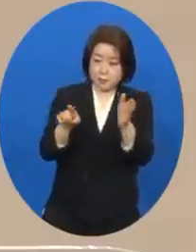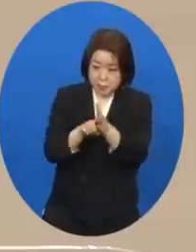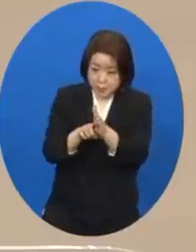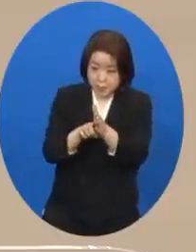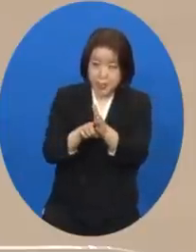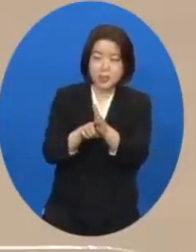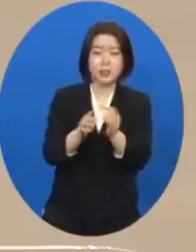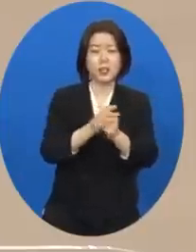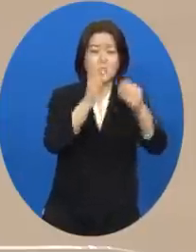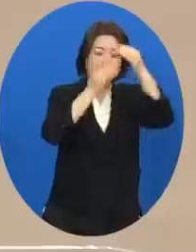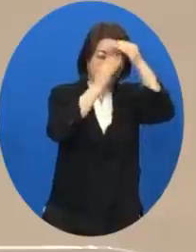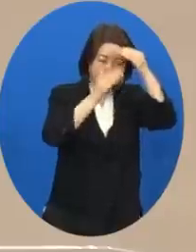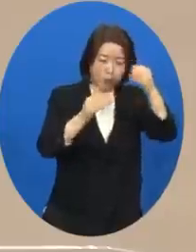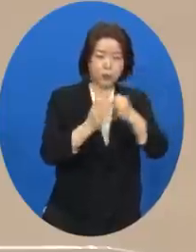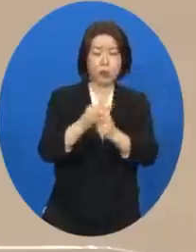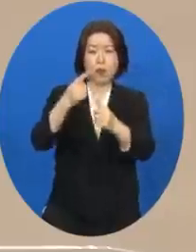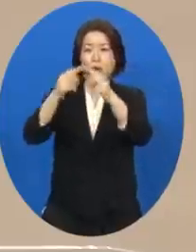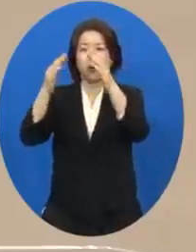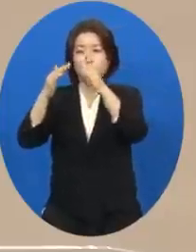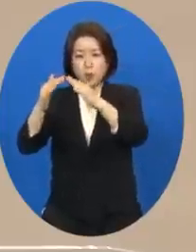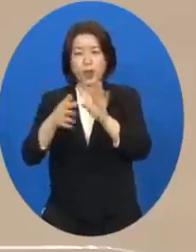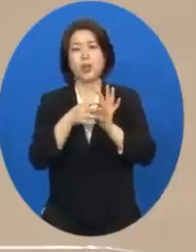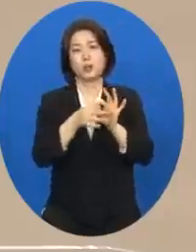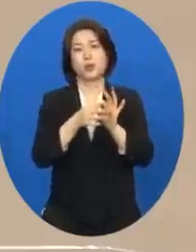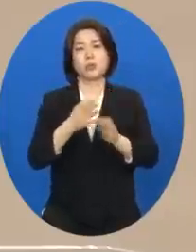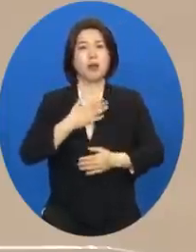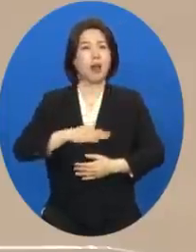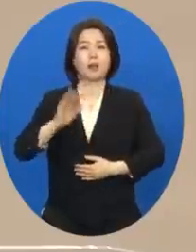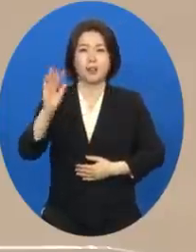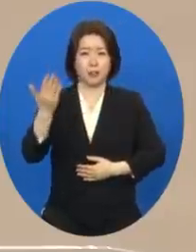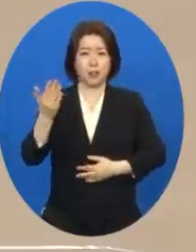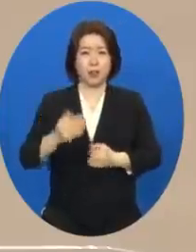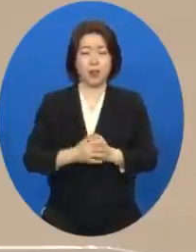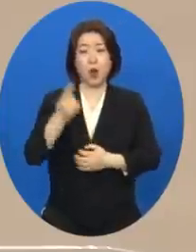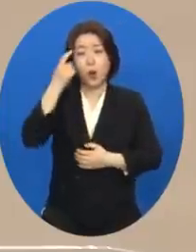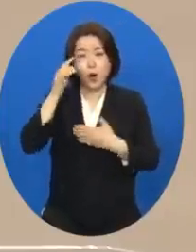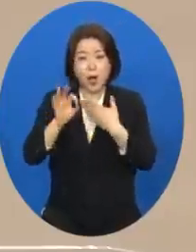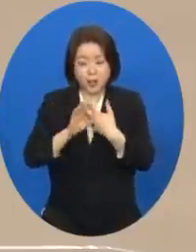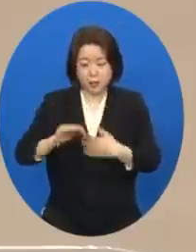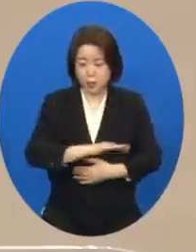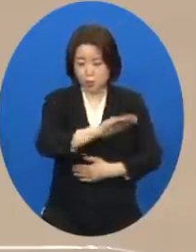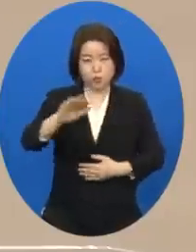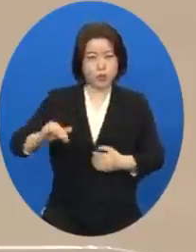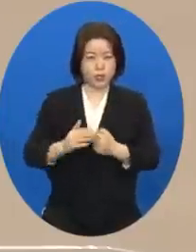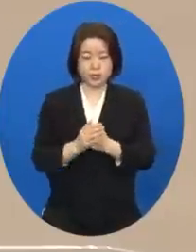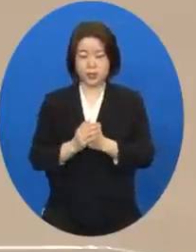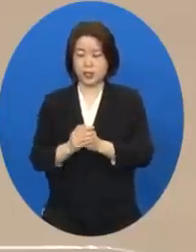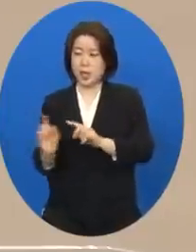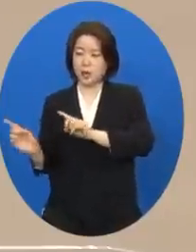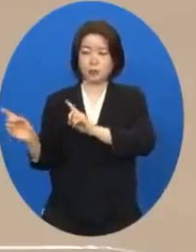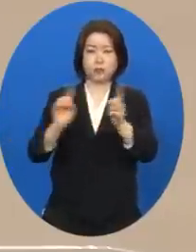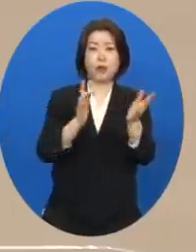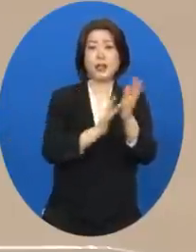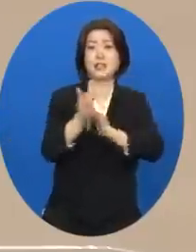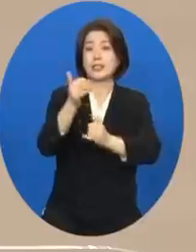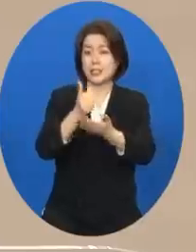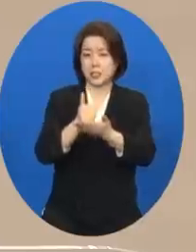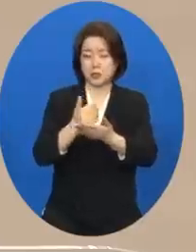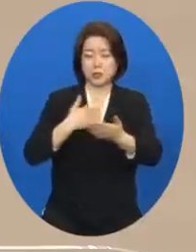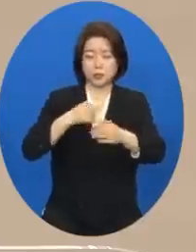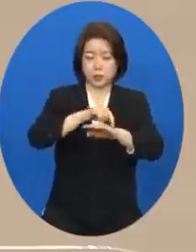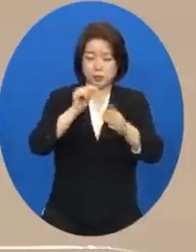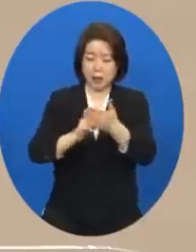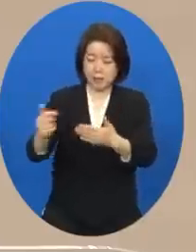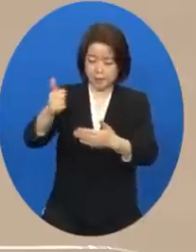교회를 통해서 알게 되는 겁니다 왜냐하면 우리들은 부활하신 예수님을 우리 마음에